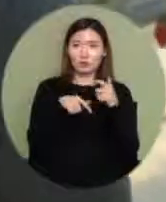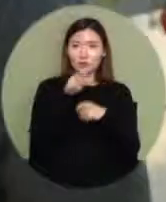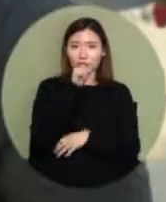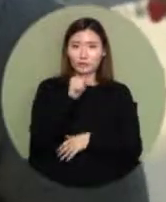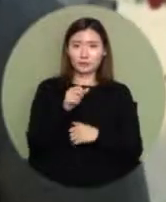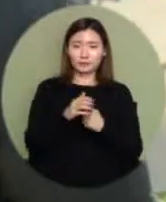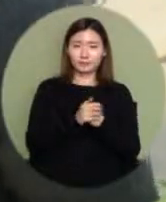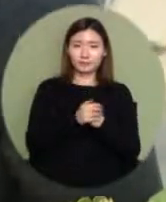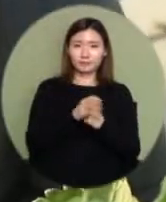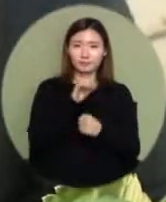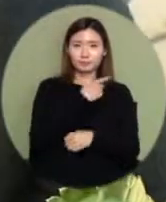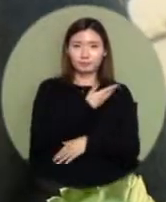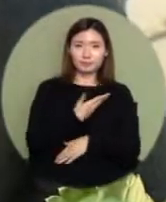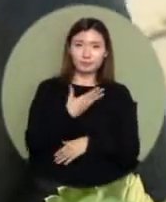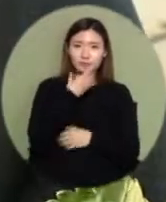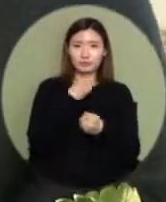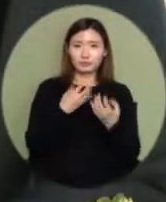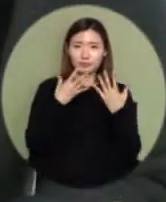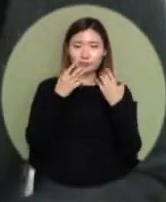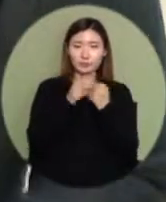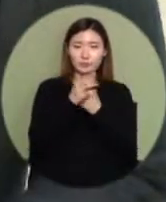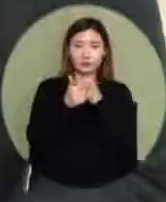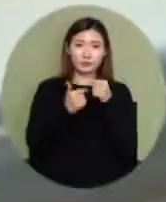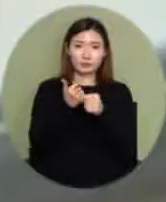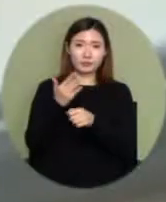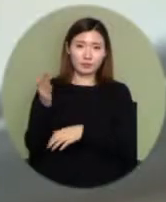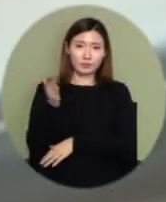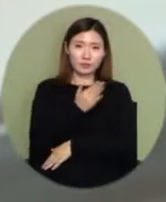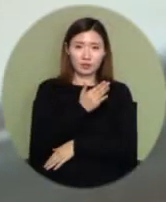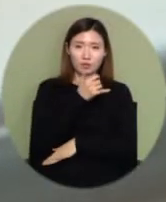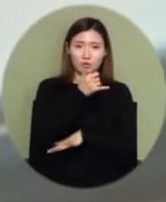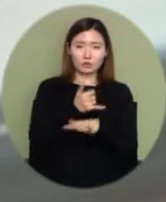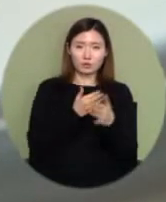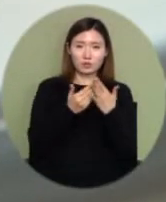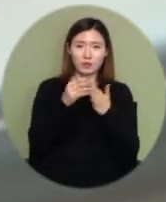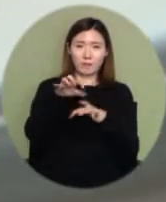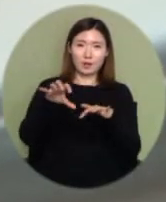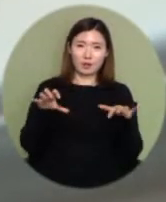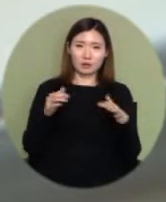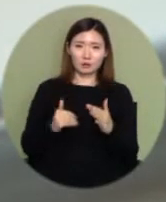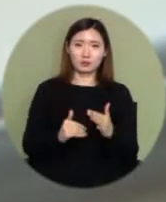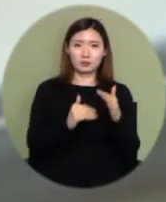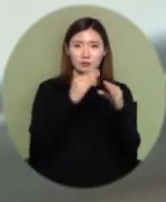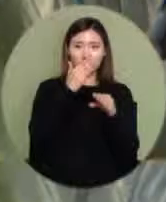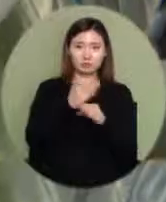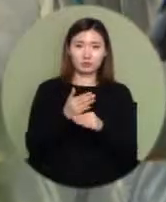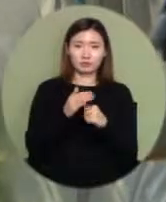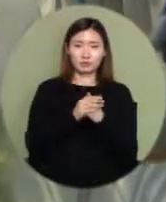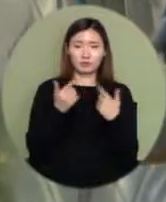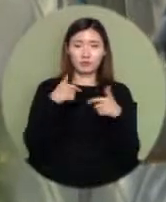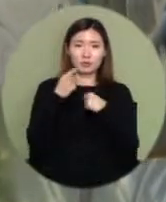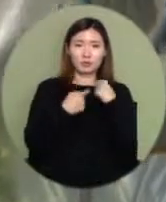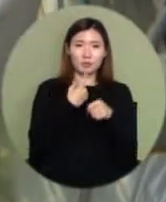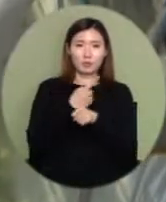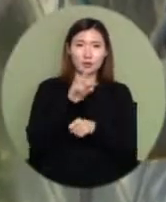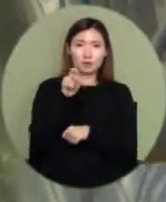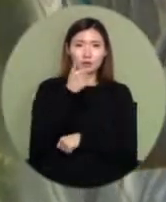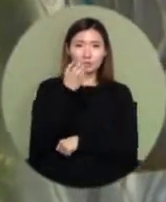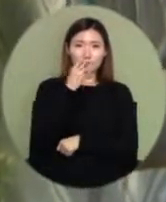좋았습니다. 양평 딸기 축제는 벌써 6년 전부터 각 농촌 체험마을에서 진행이 되고 있고요. 매년